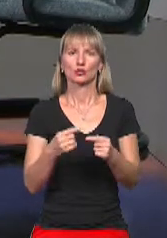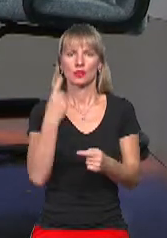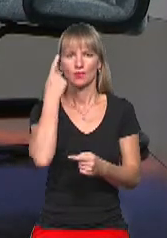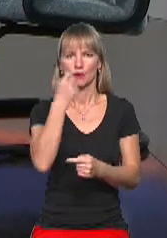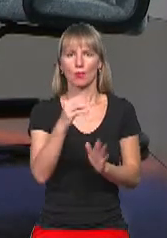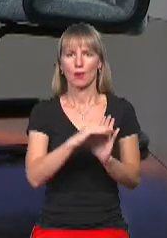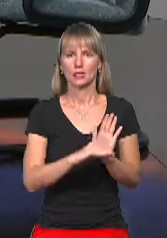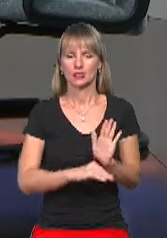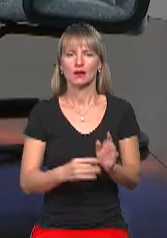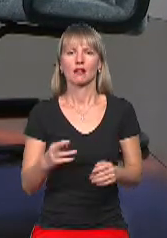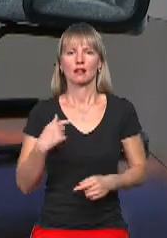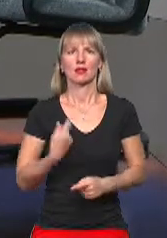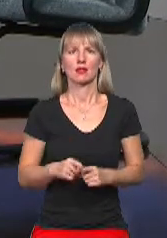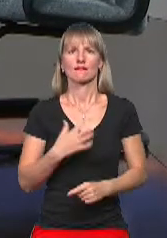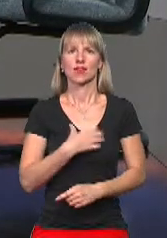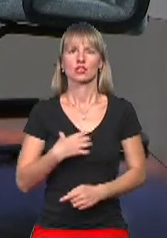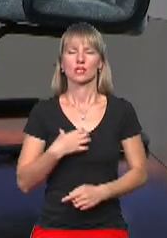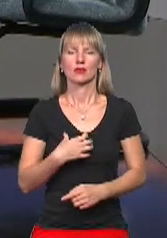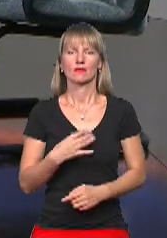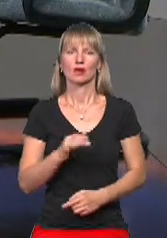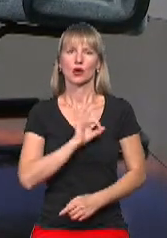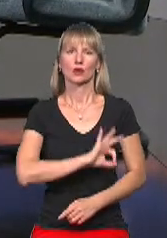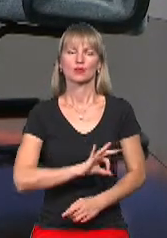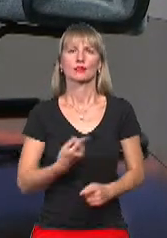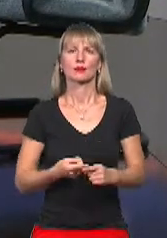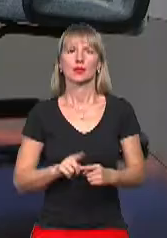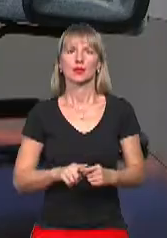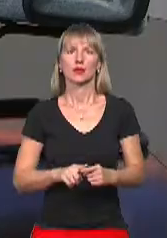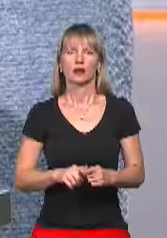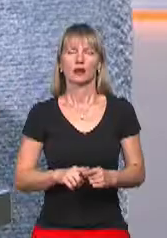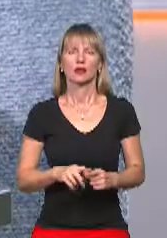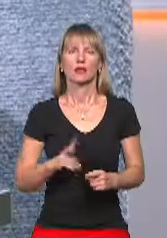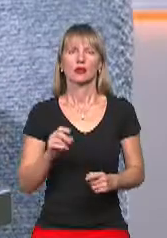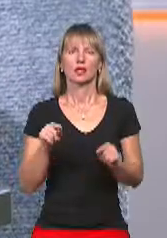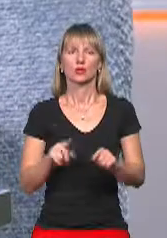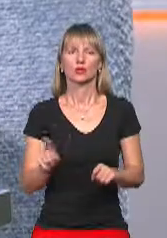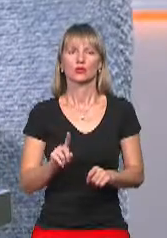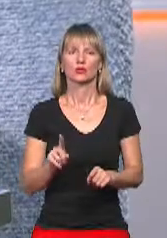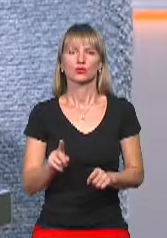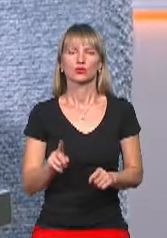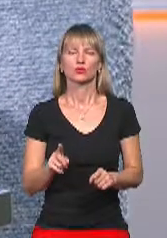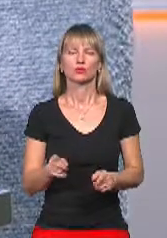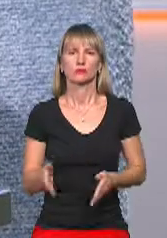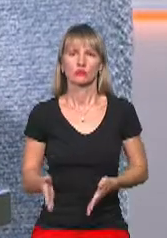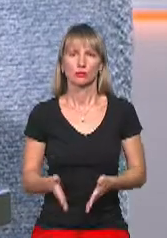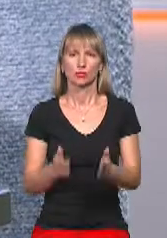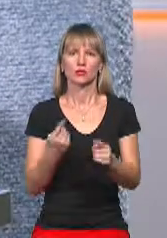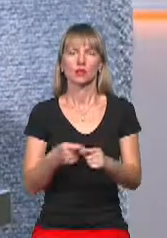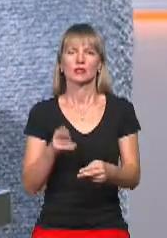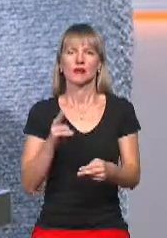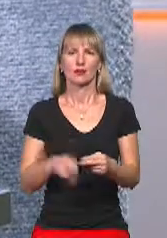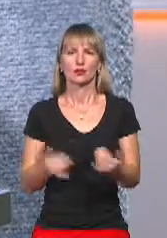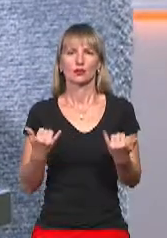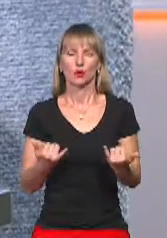Це дуже для нас дуже важливо. Важливо і корисно. Отже, на тому, що торуємо цей шлях, завершуємо